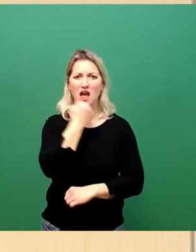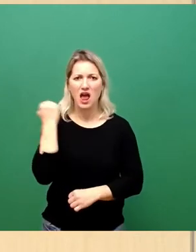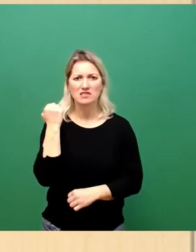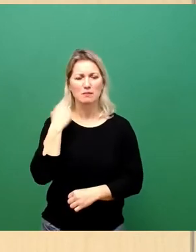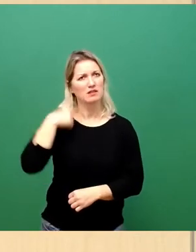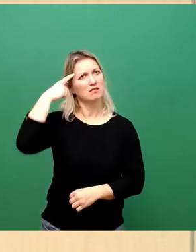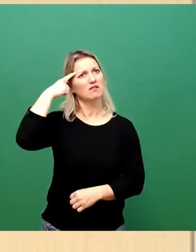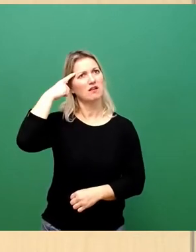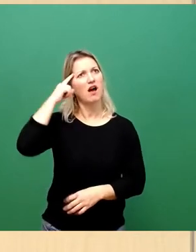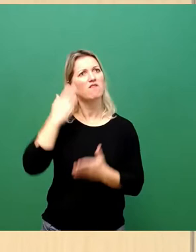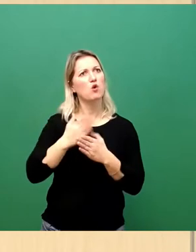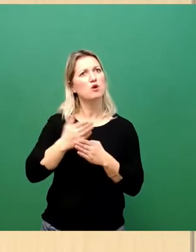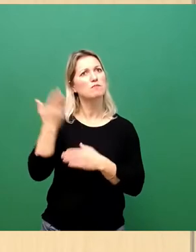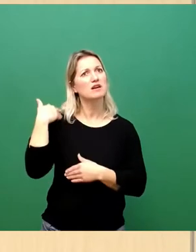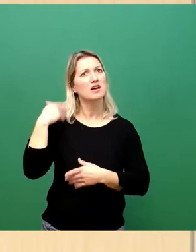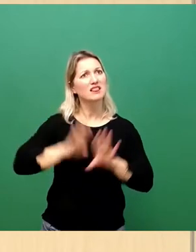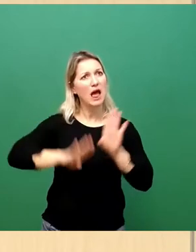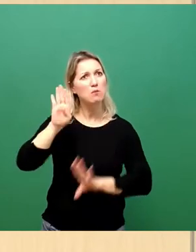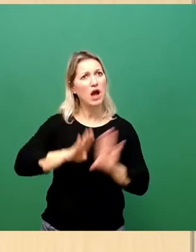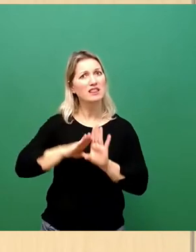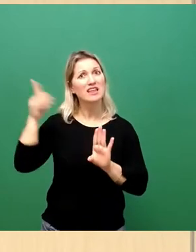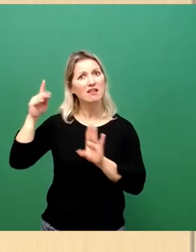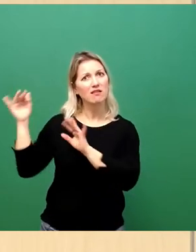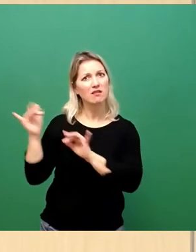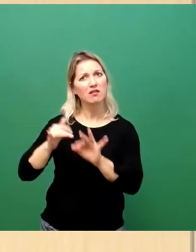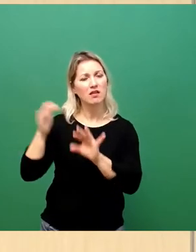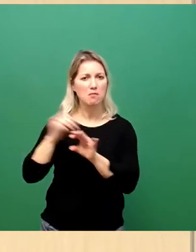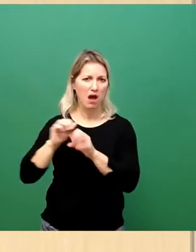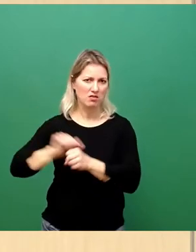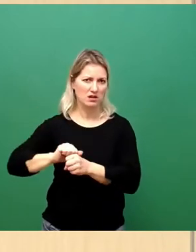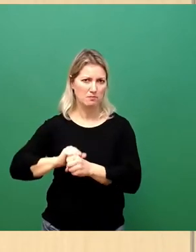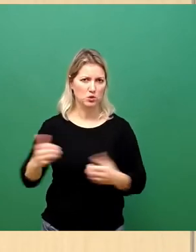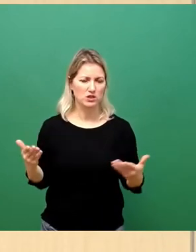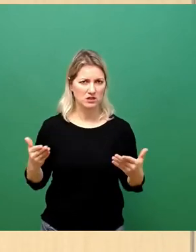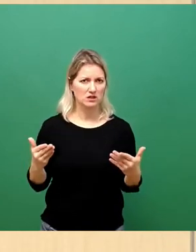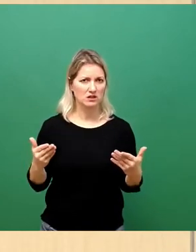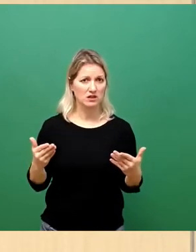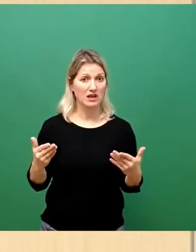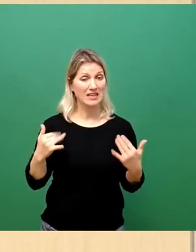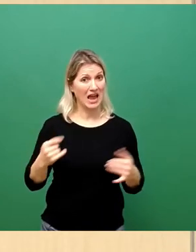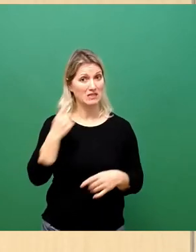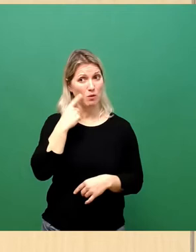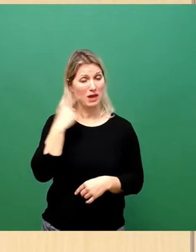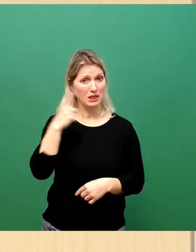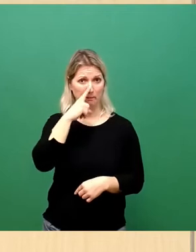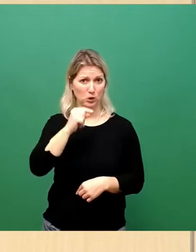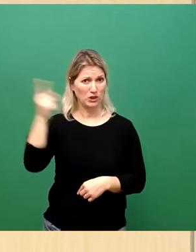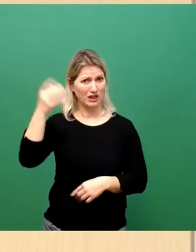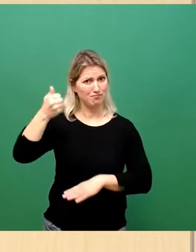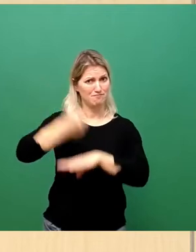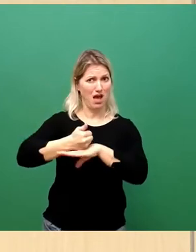unserer Demokratie verheerenden Schaden anrichtet. Wir erleben jetzt einen Despoten Putin, der von der